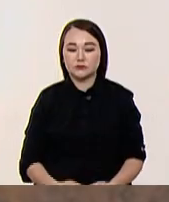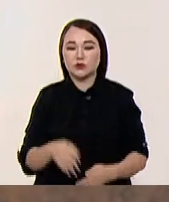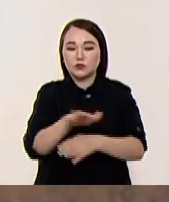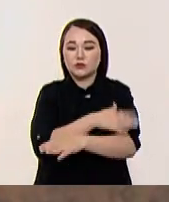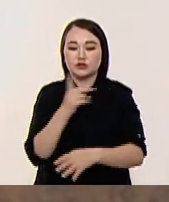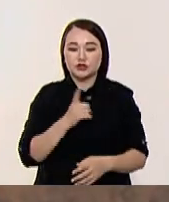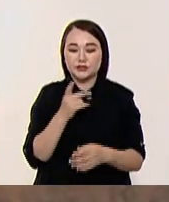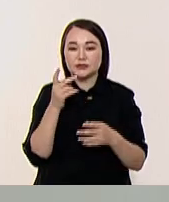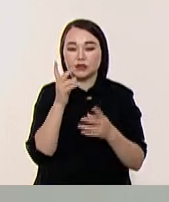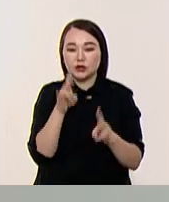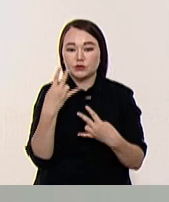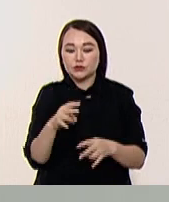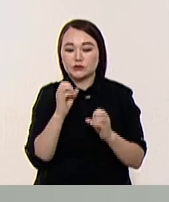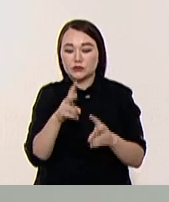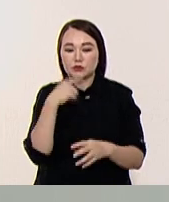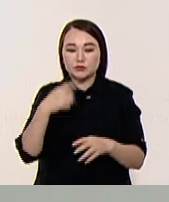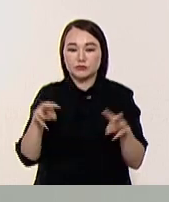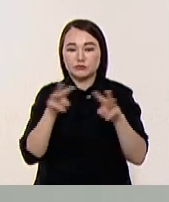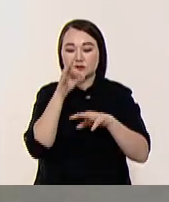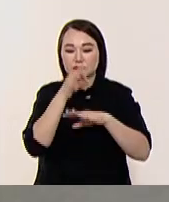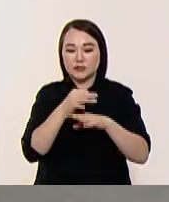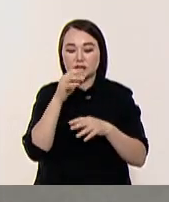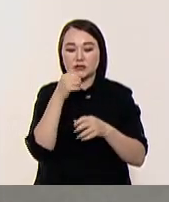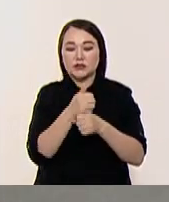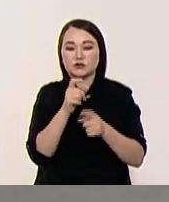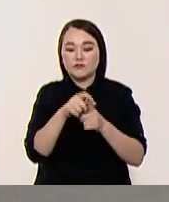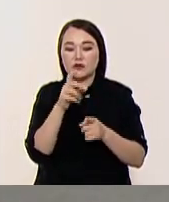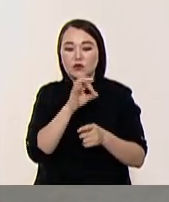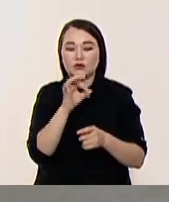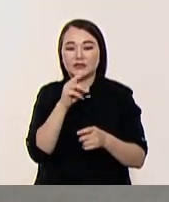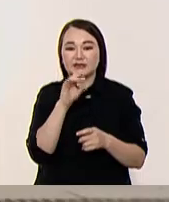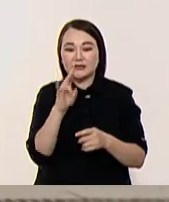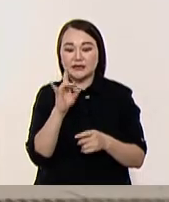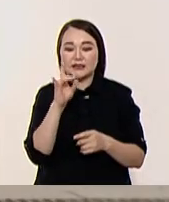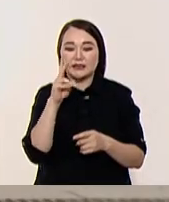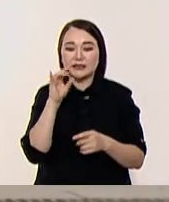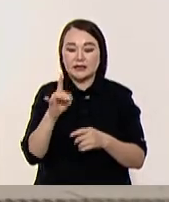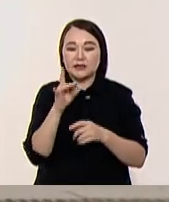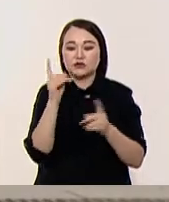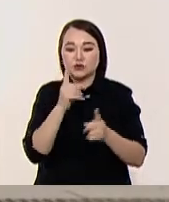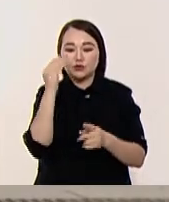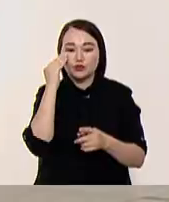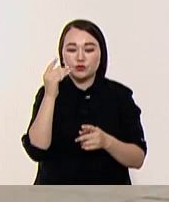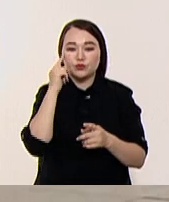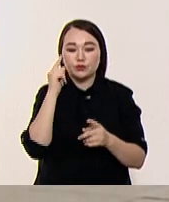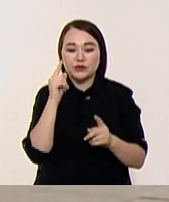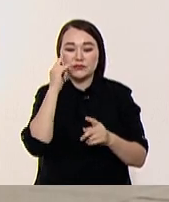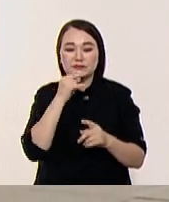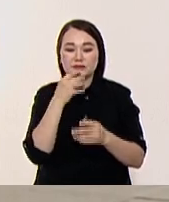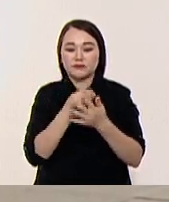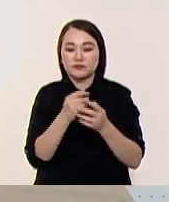Долго ждать не пришлось. Как в МИД России отреагировали на слова Токаева о ДНР и ЛНР? Что по этому поводу думают казахстанские